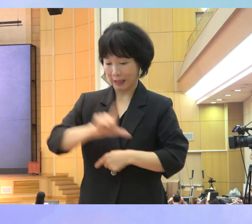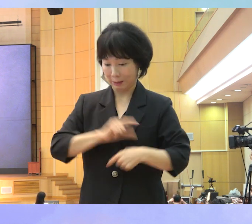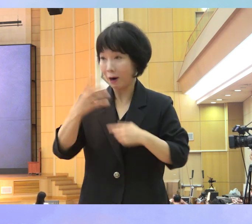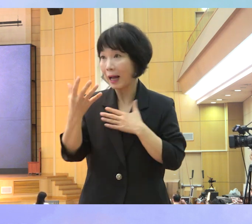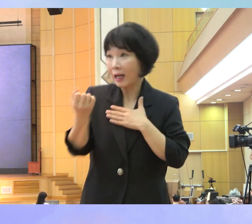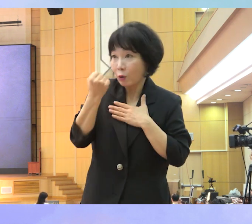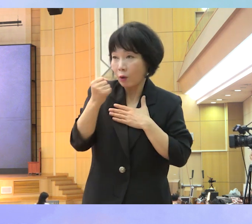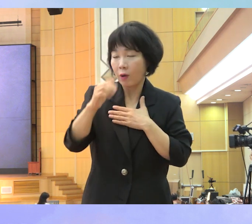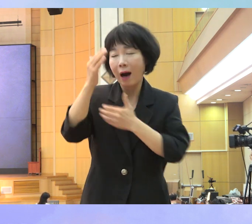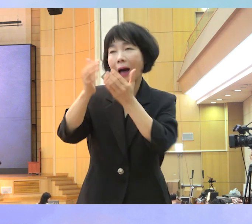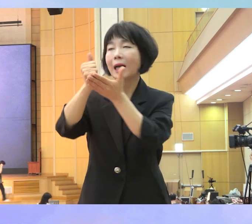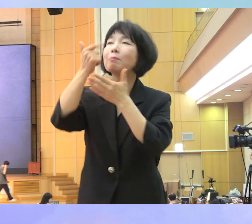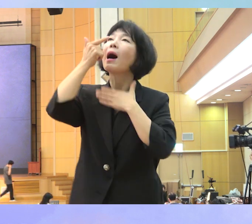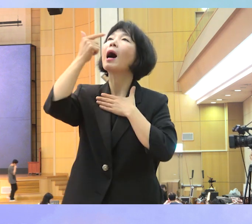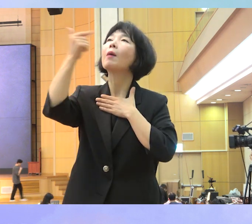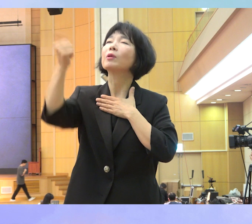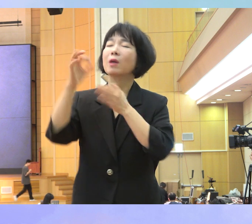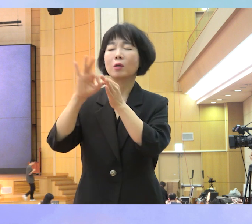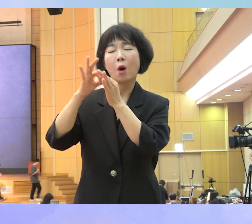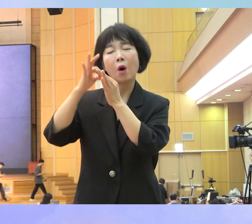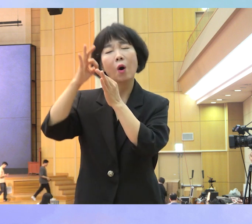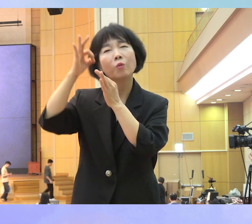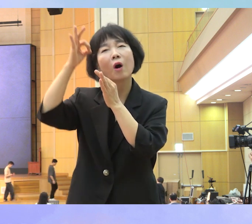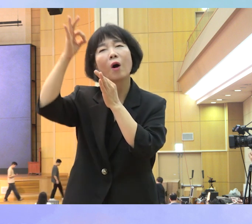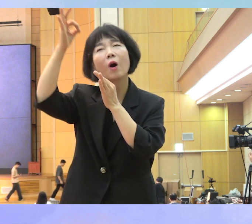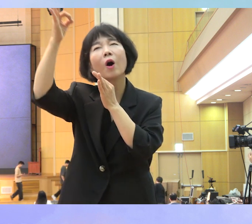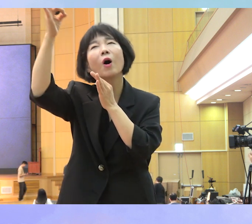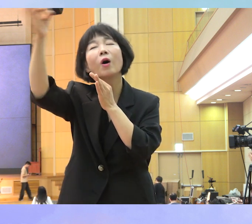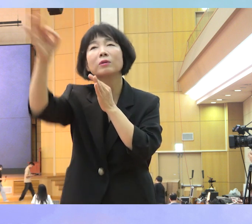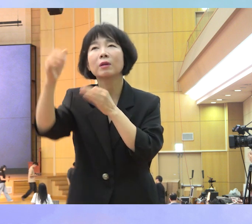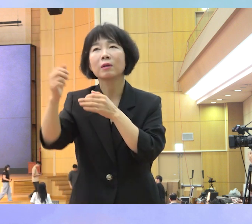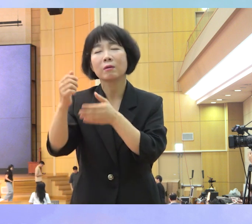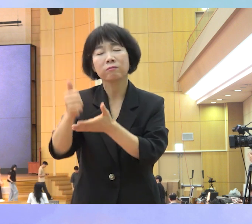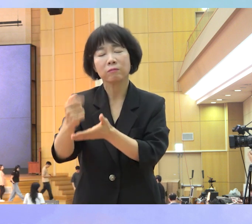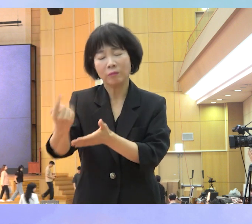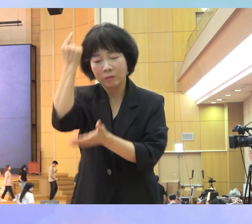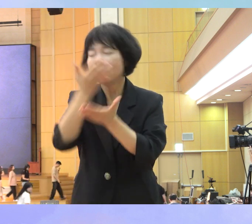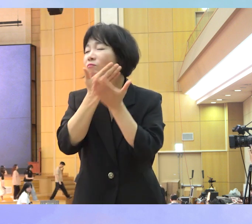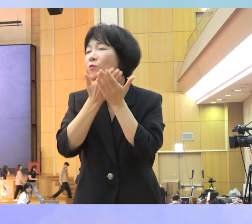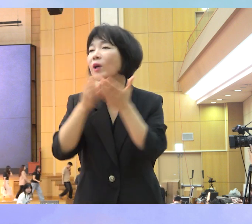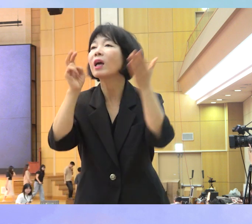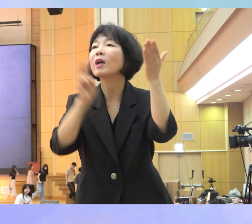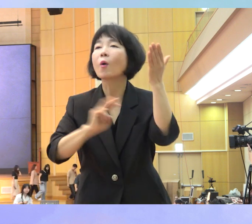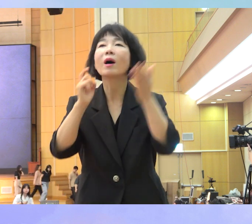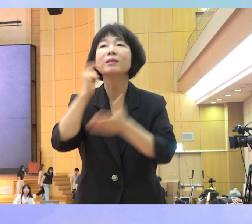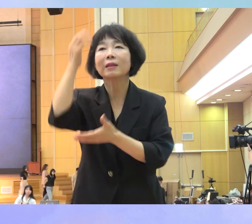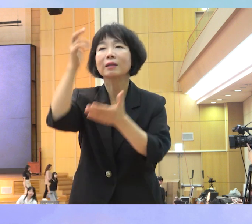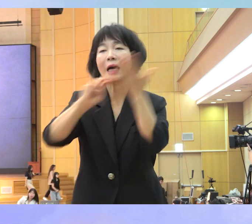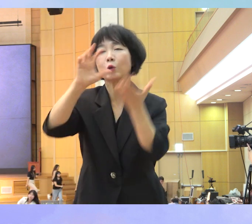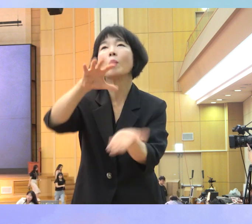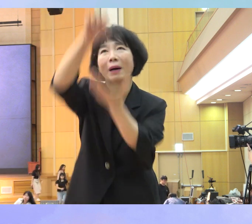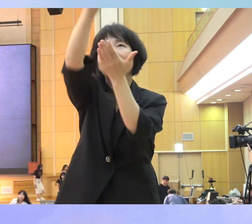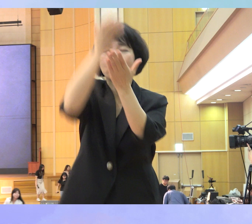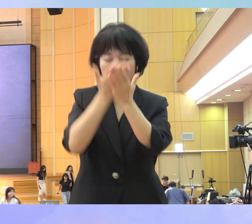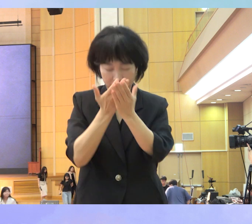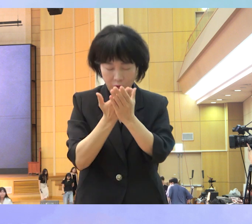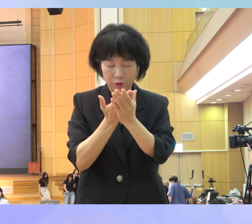이름으로 우리 하나님 아버지 세세 무궁토록 존귀와 영광과 찬송을